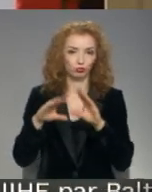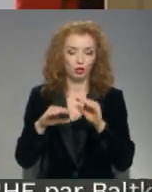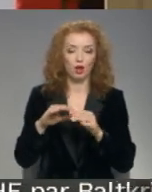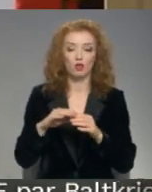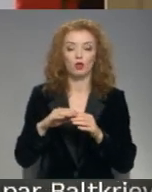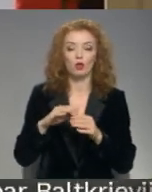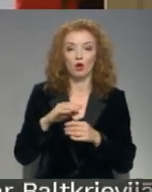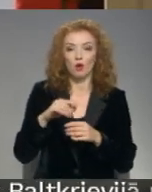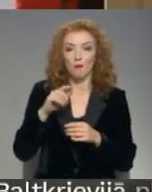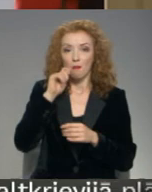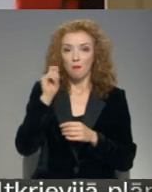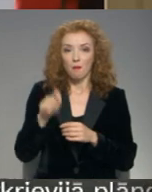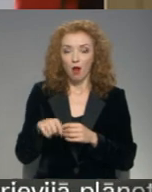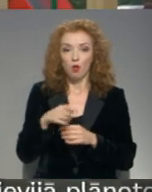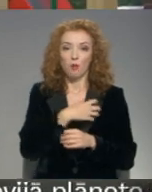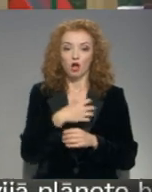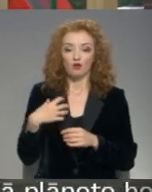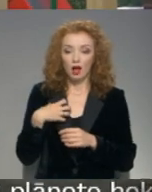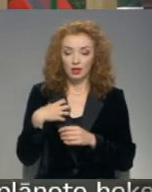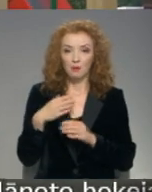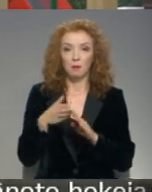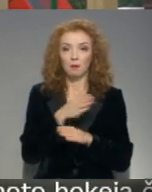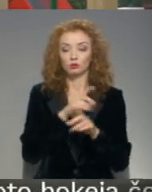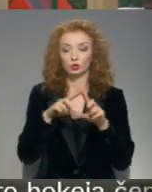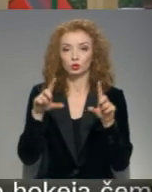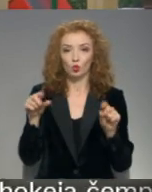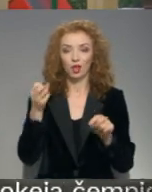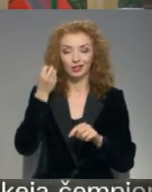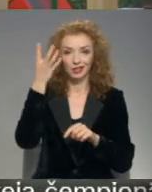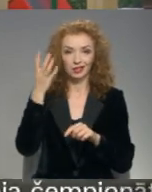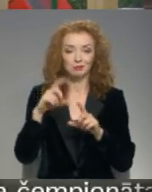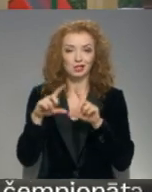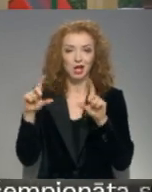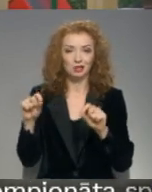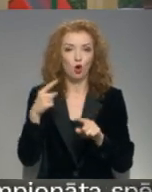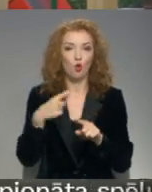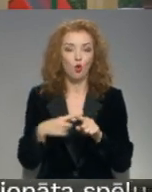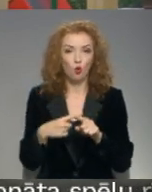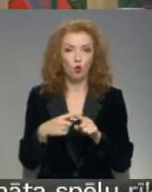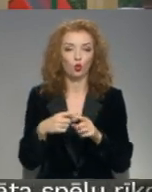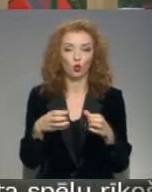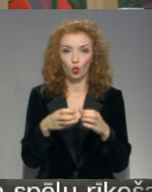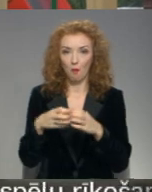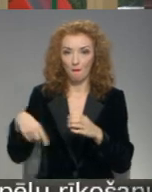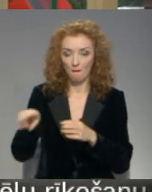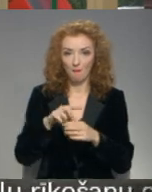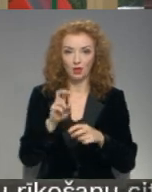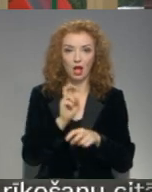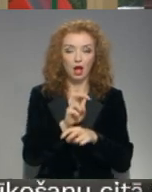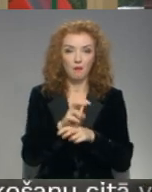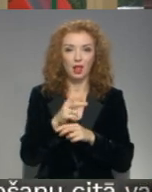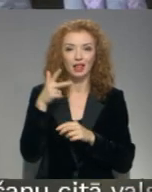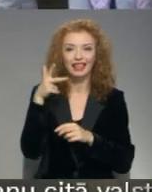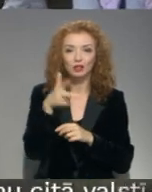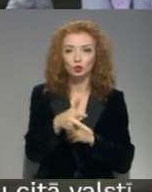apkopoto informāciju, Madonas novada pašvaldības pirmskolas izglītības iestādes un pirmskolas izglītības iestāžu grupas apmeklē teju